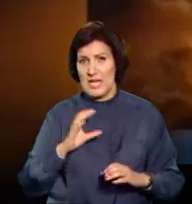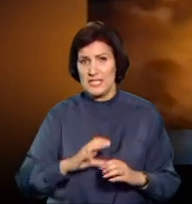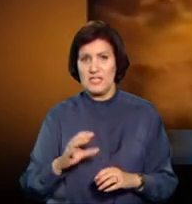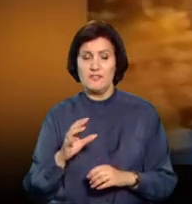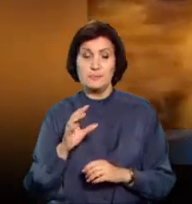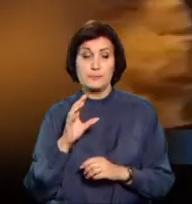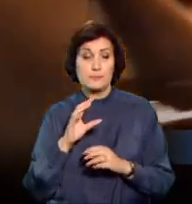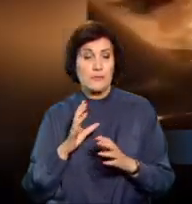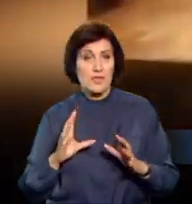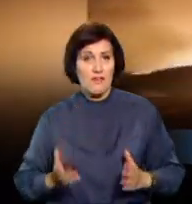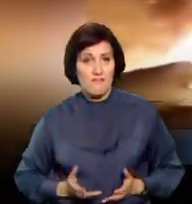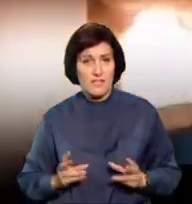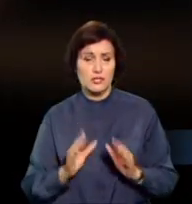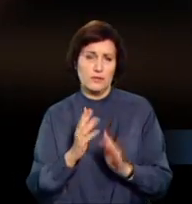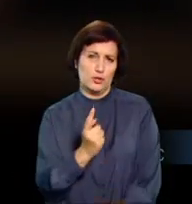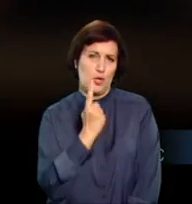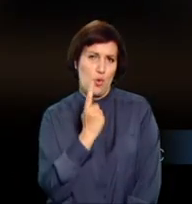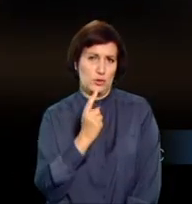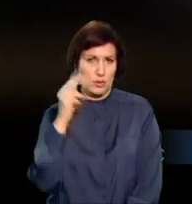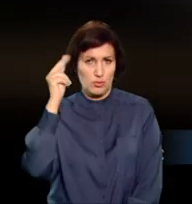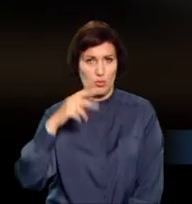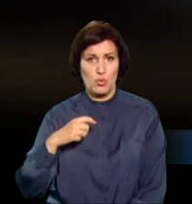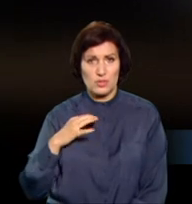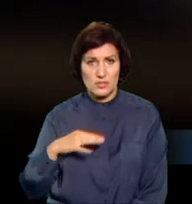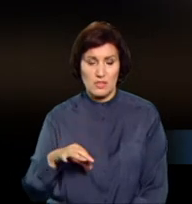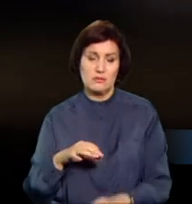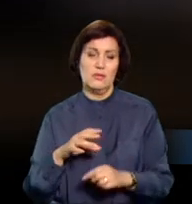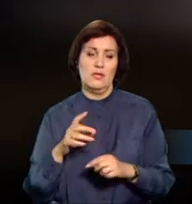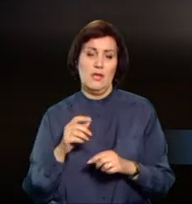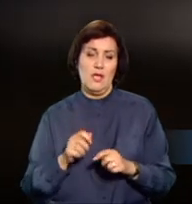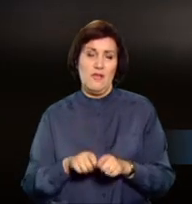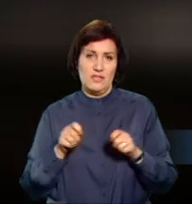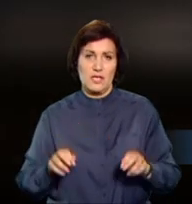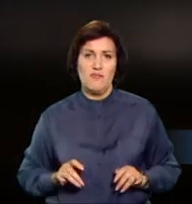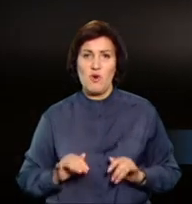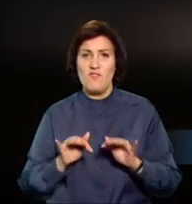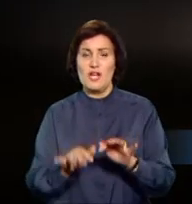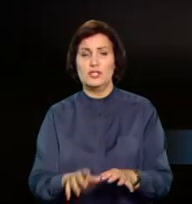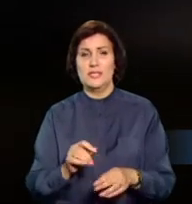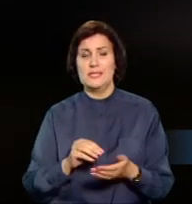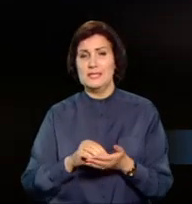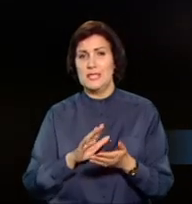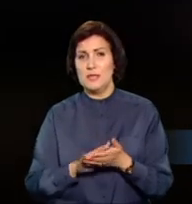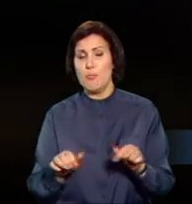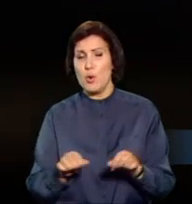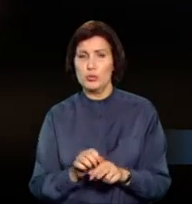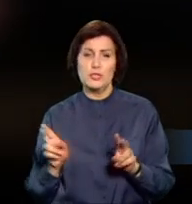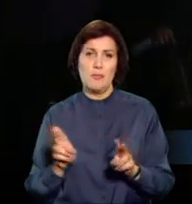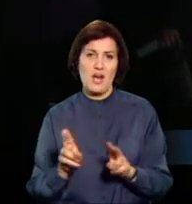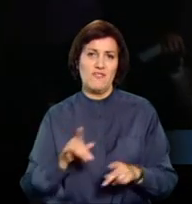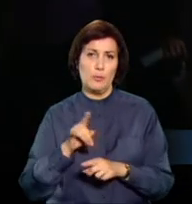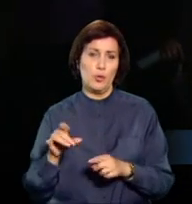Кожедуба. Вижив лише один курсант. Держбюро розслідувань відкрило провадження за статтею порушення правил польотів і підготовки